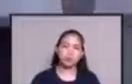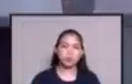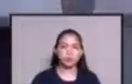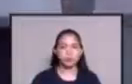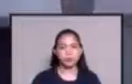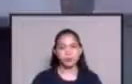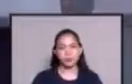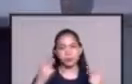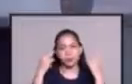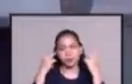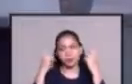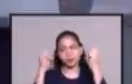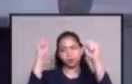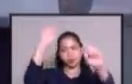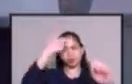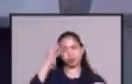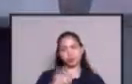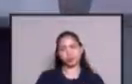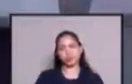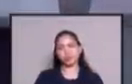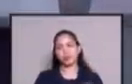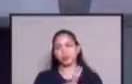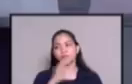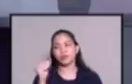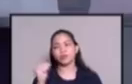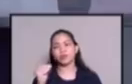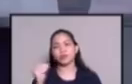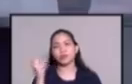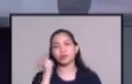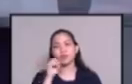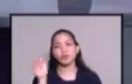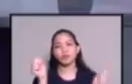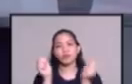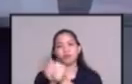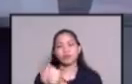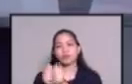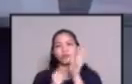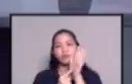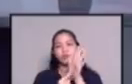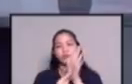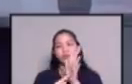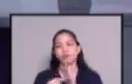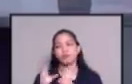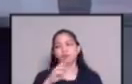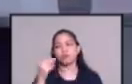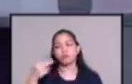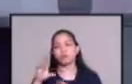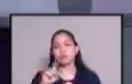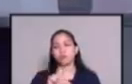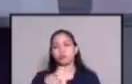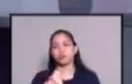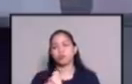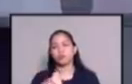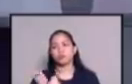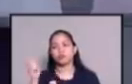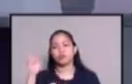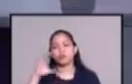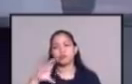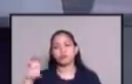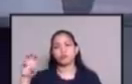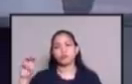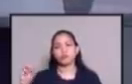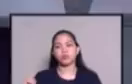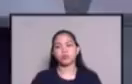Si Presidential Son Baste Duterte muna ang sumama sa kampanya ng hugpong ng pagbabago sa Camarines